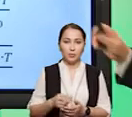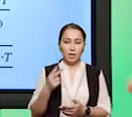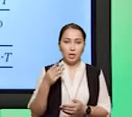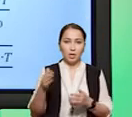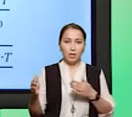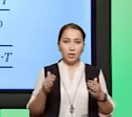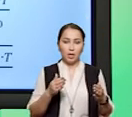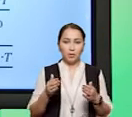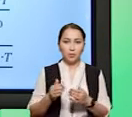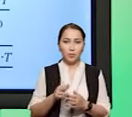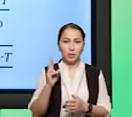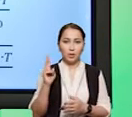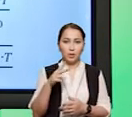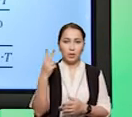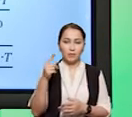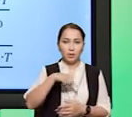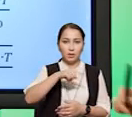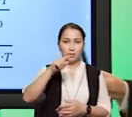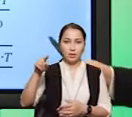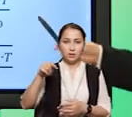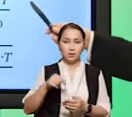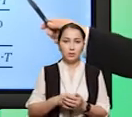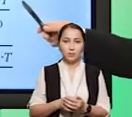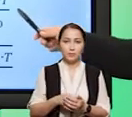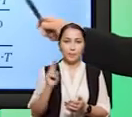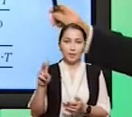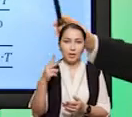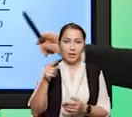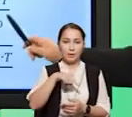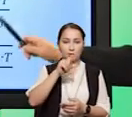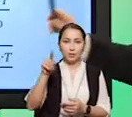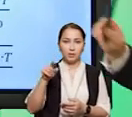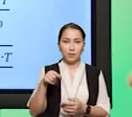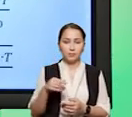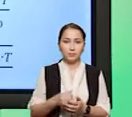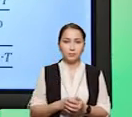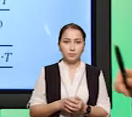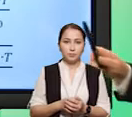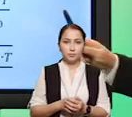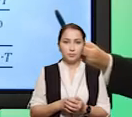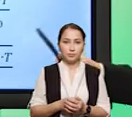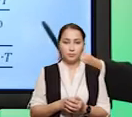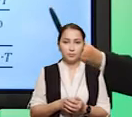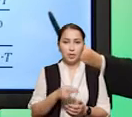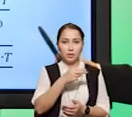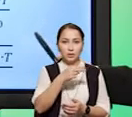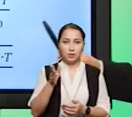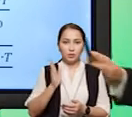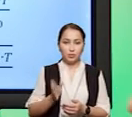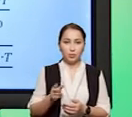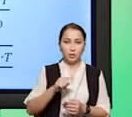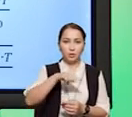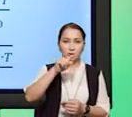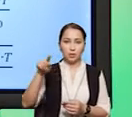Ikkala tomondan kvadrat ildiz chiqaraylik. Kvadrat ildizdan V kvadratdan V chiqadi. Teng bo'ladi